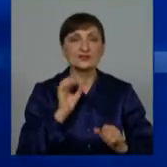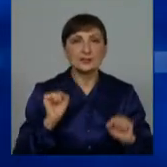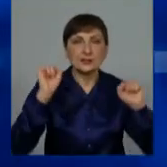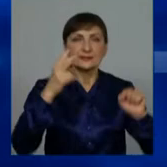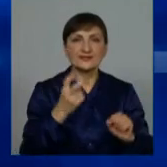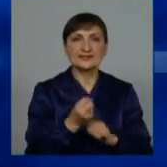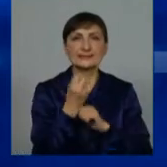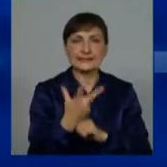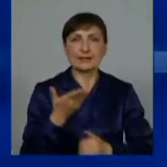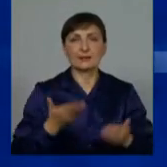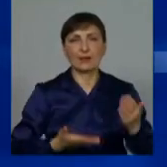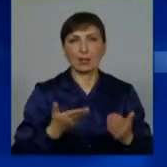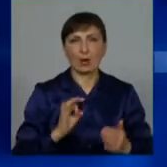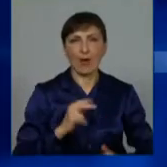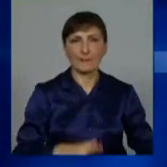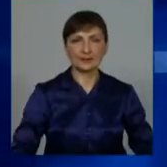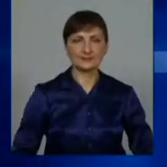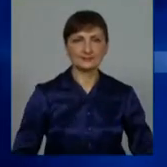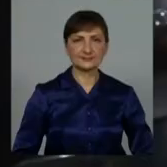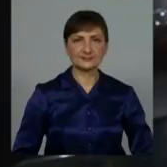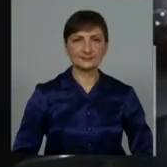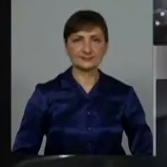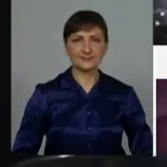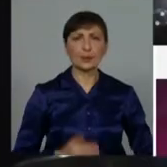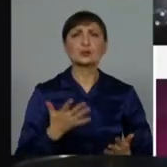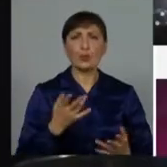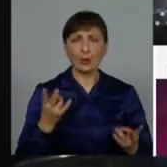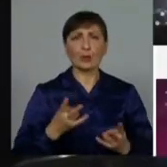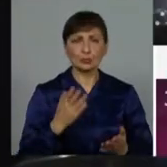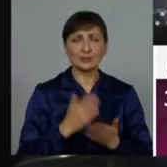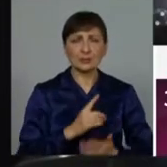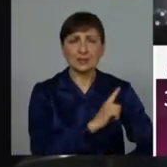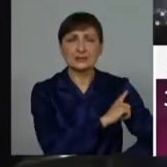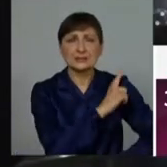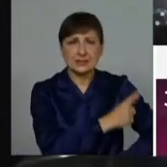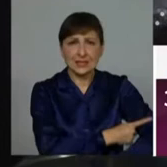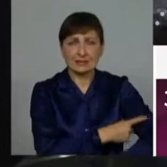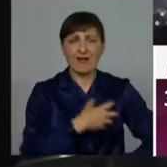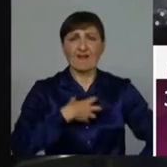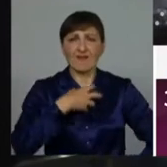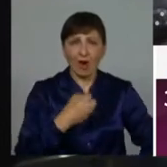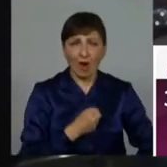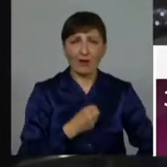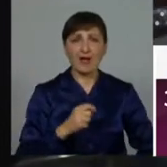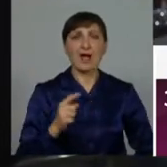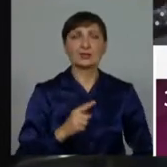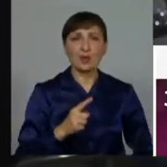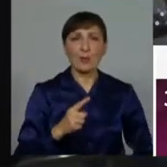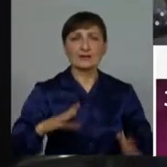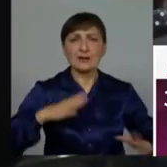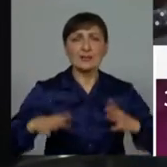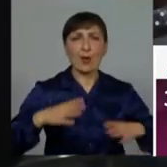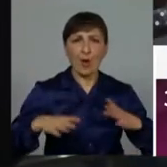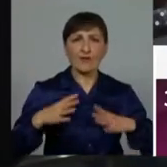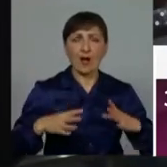подняла 213 килограммов. Это надо сколько иметь силы, боли, чтобы тренироваться